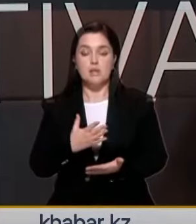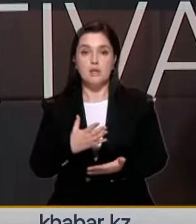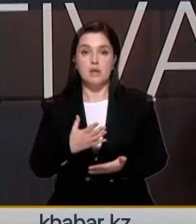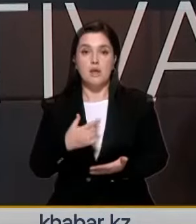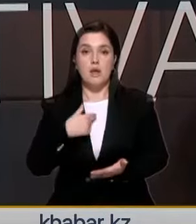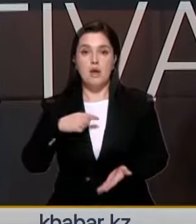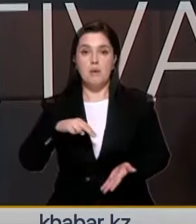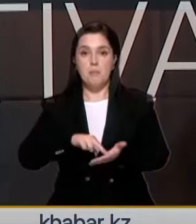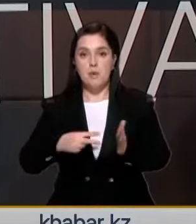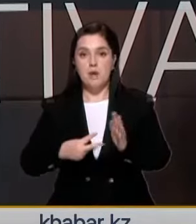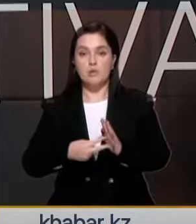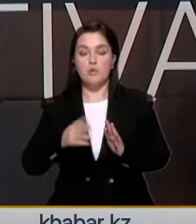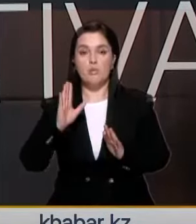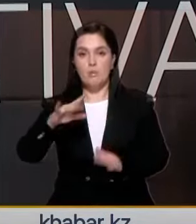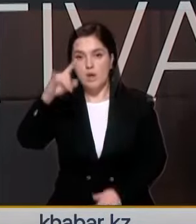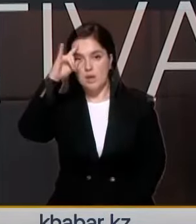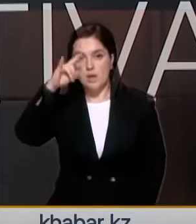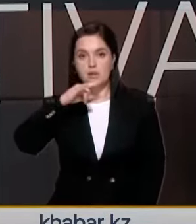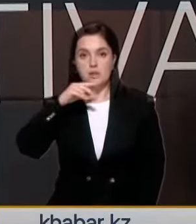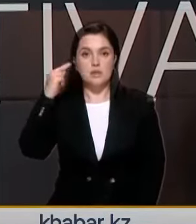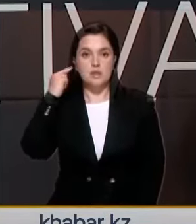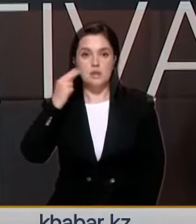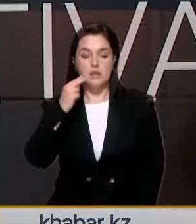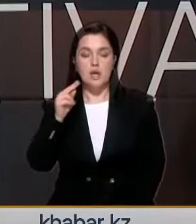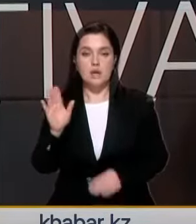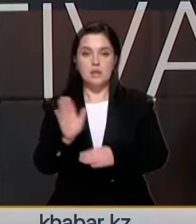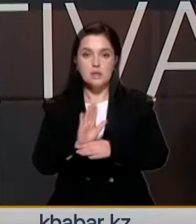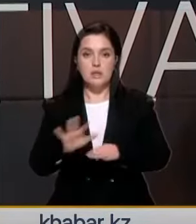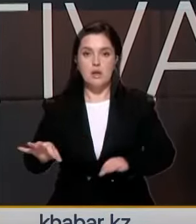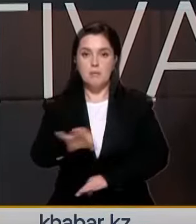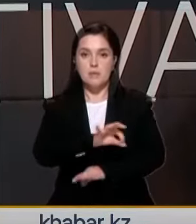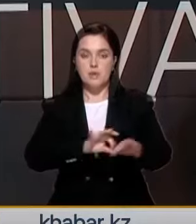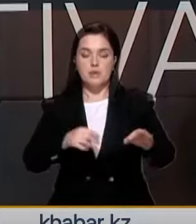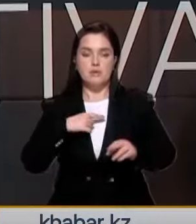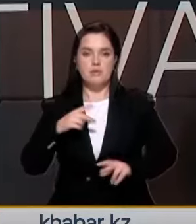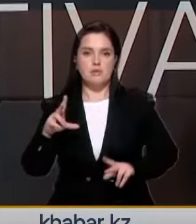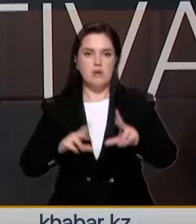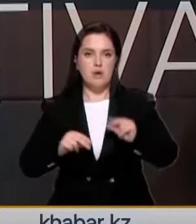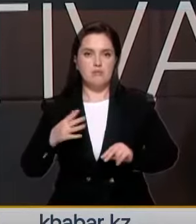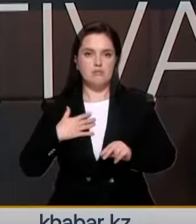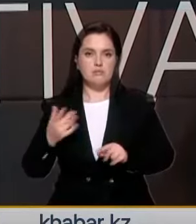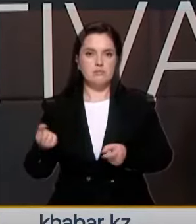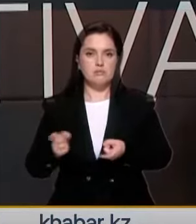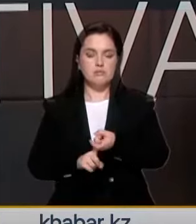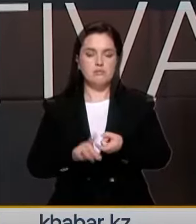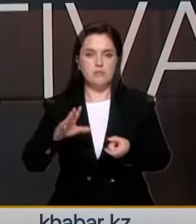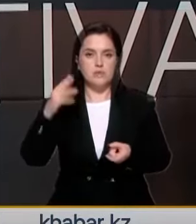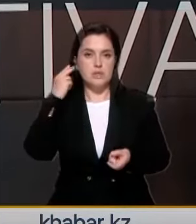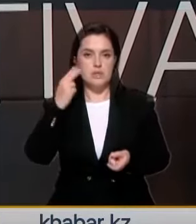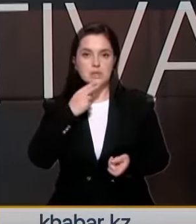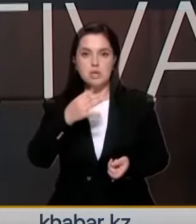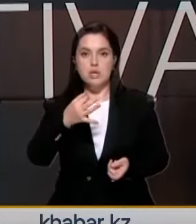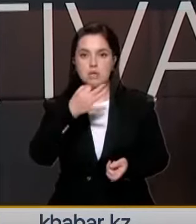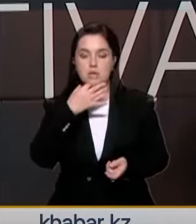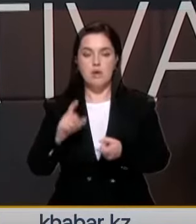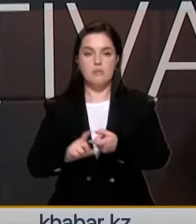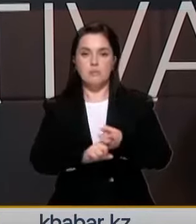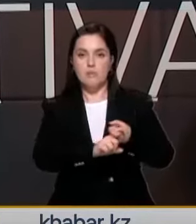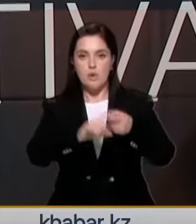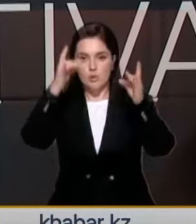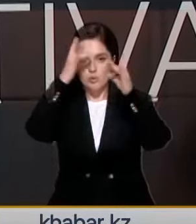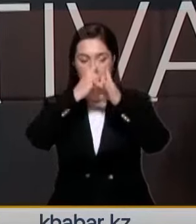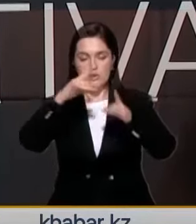я планирую начать казахстанской кинопроект надеюсь они найдут отклик у китайской аудитории и ся